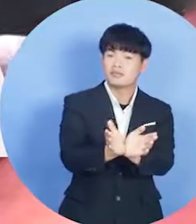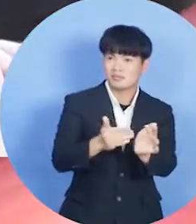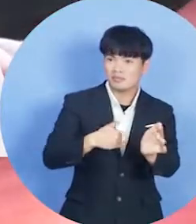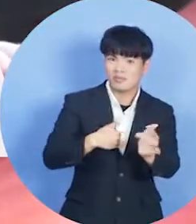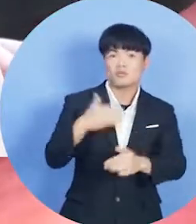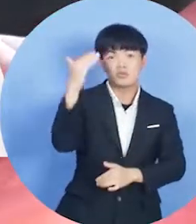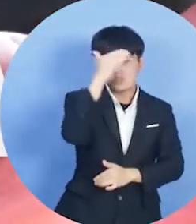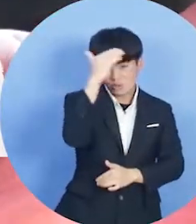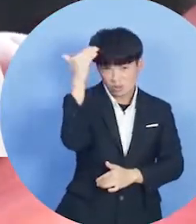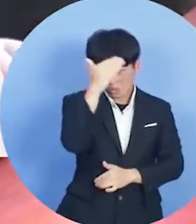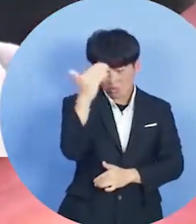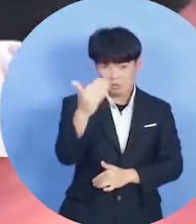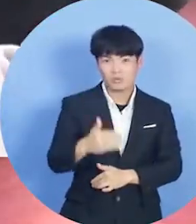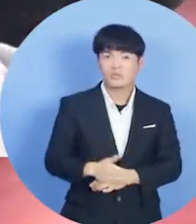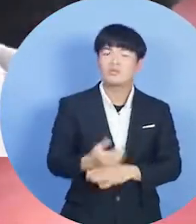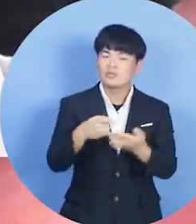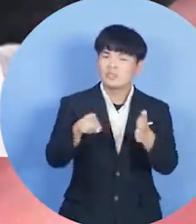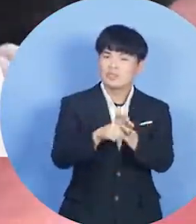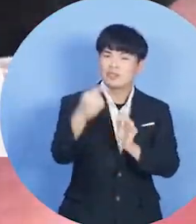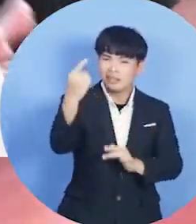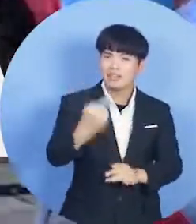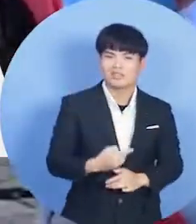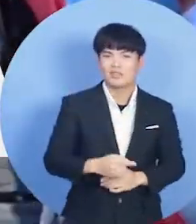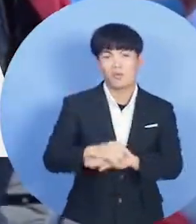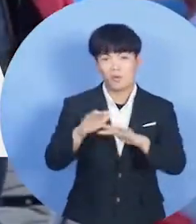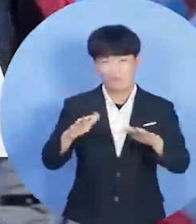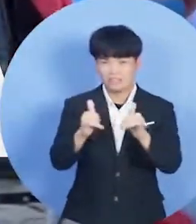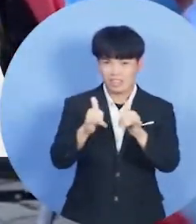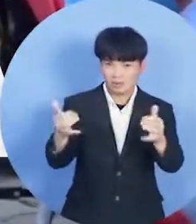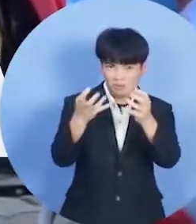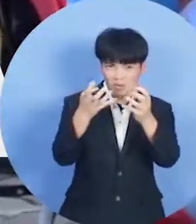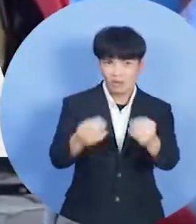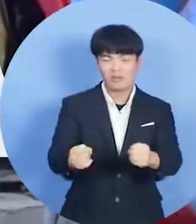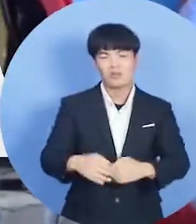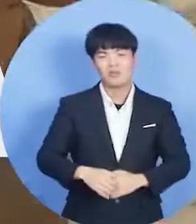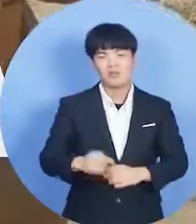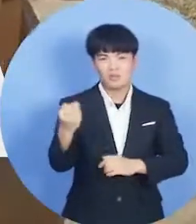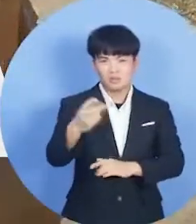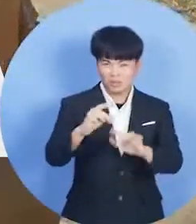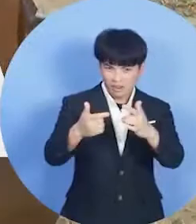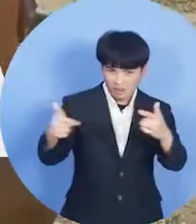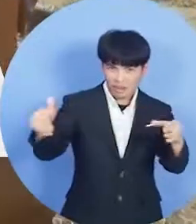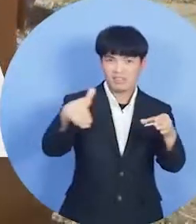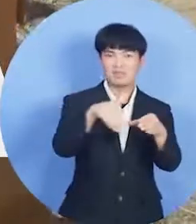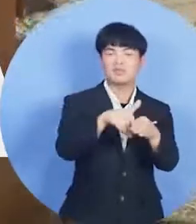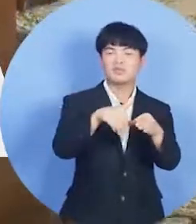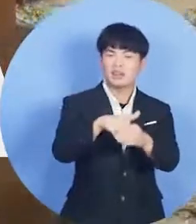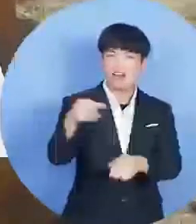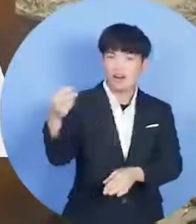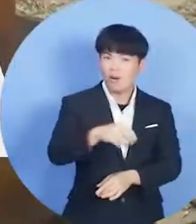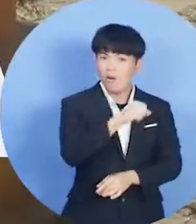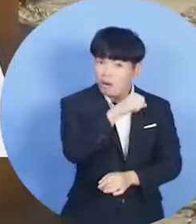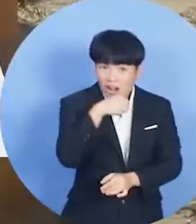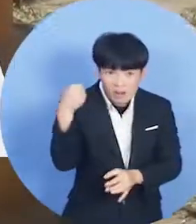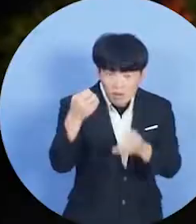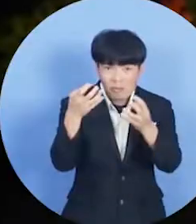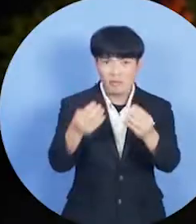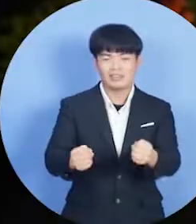뭐 다양한 문화 이런 것도 많고 먹거리도 많아서 너무 좋고요. 날씨도 좋아서 너무 좋은 것